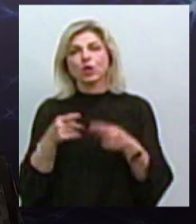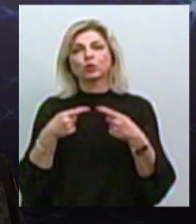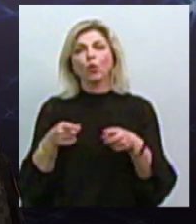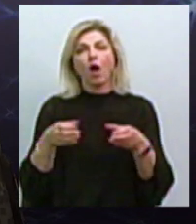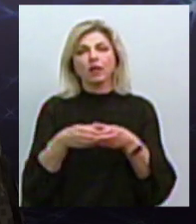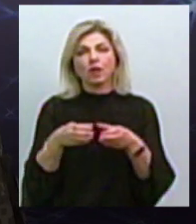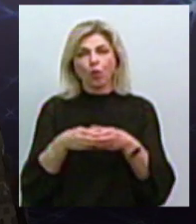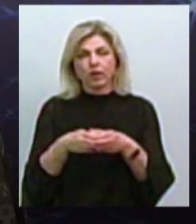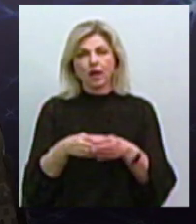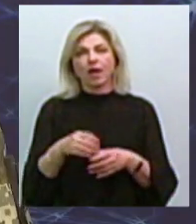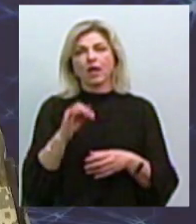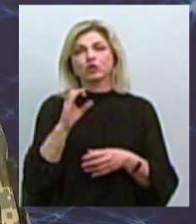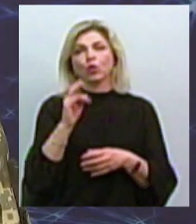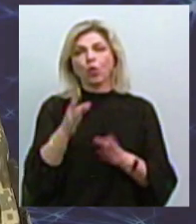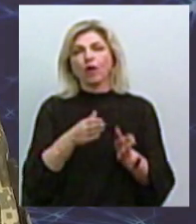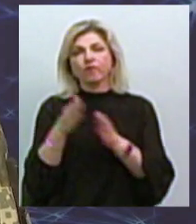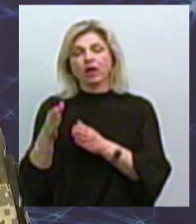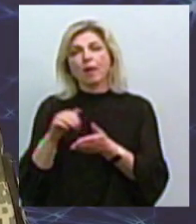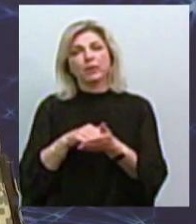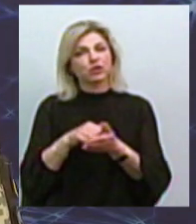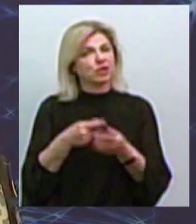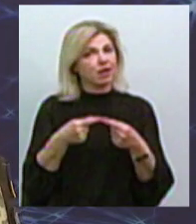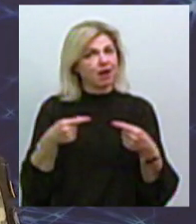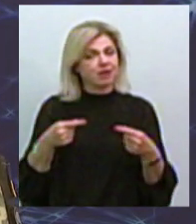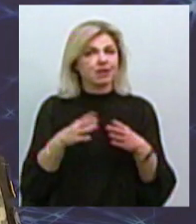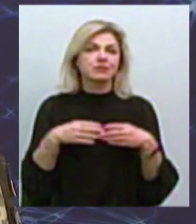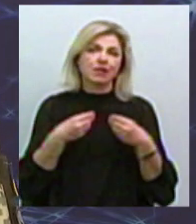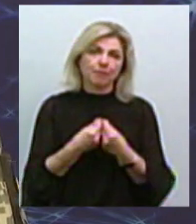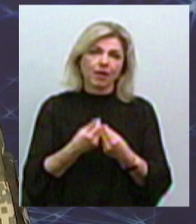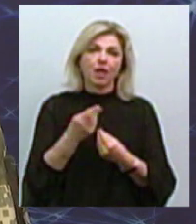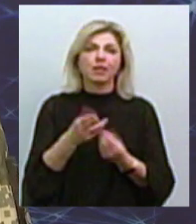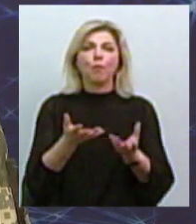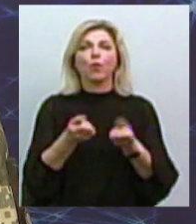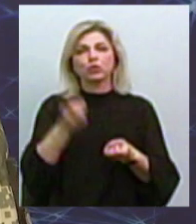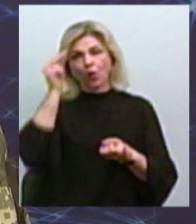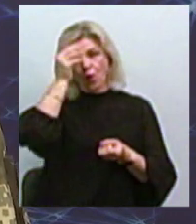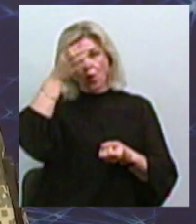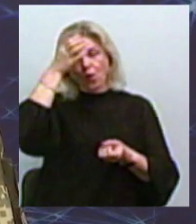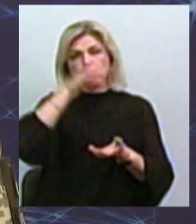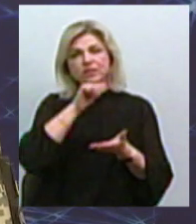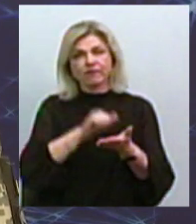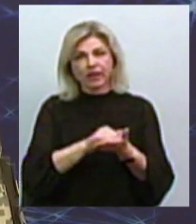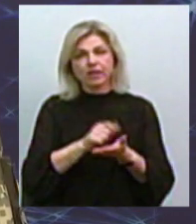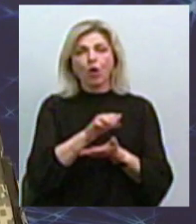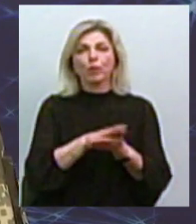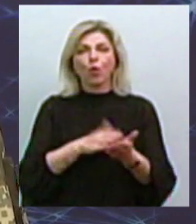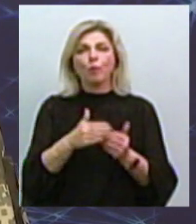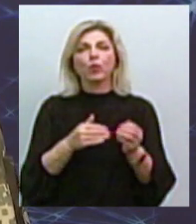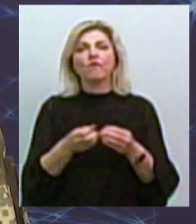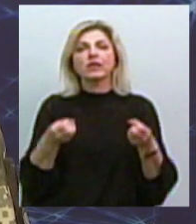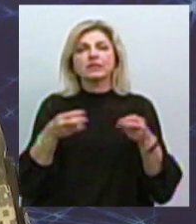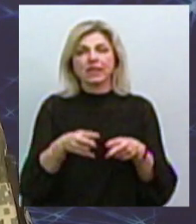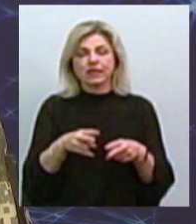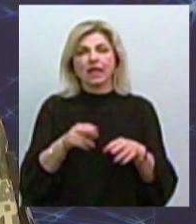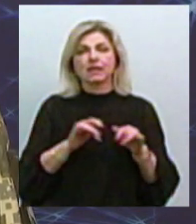є, відстрочка, яка надається за сімейними обставинами, для здобуття освіти, для продовження професійної діяльності, за станом